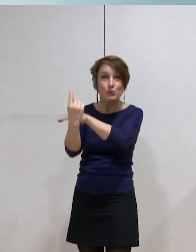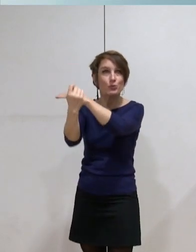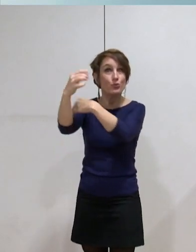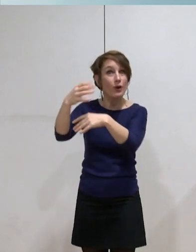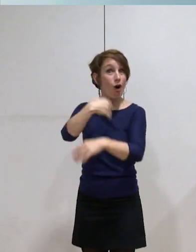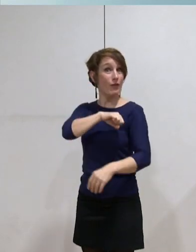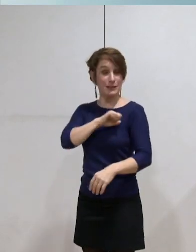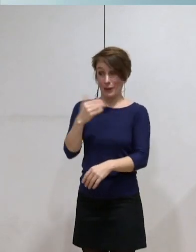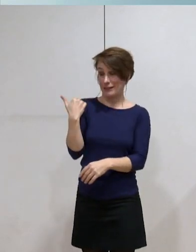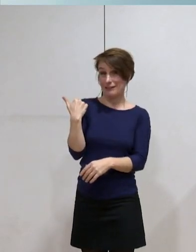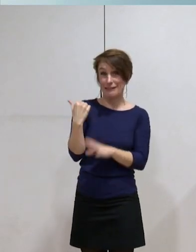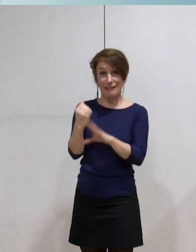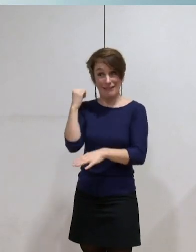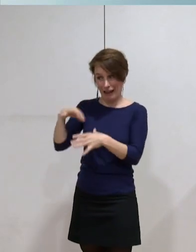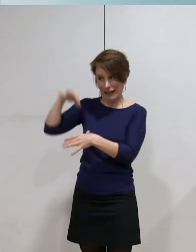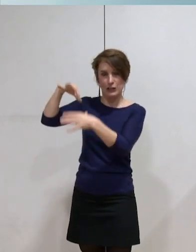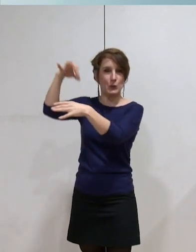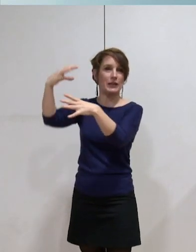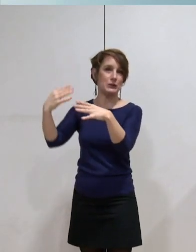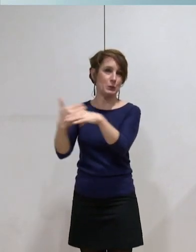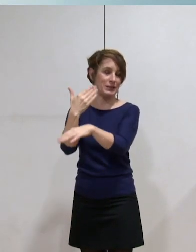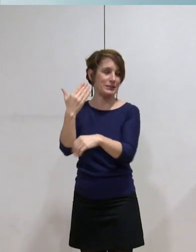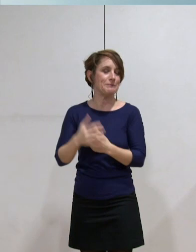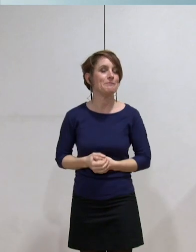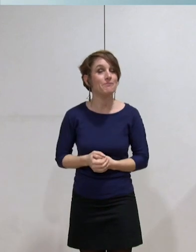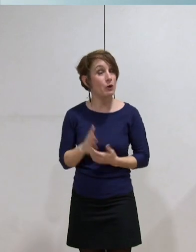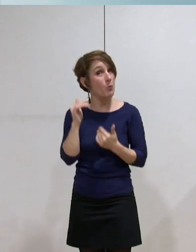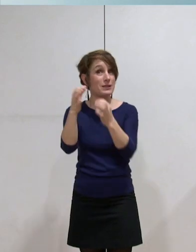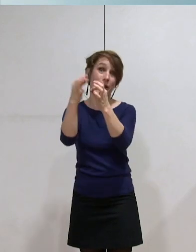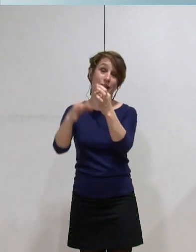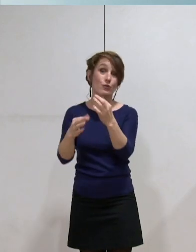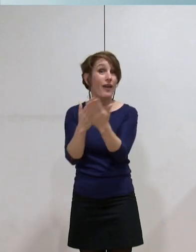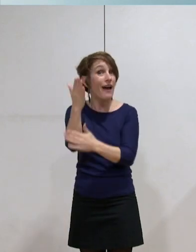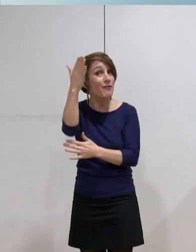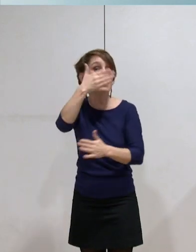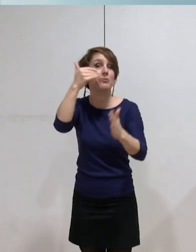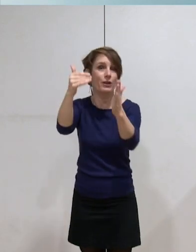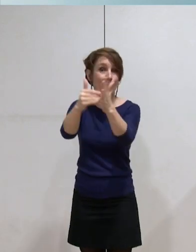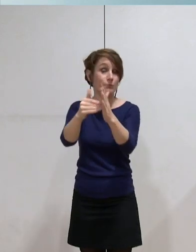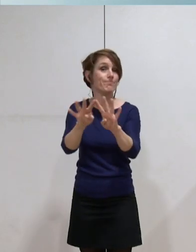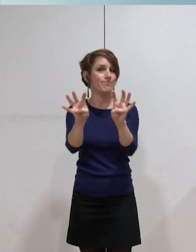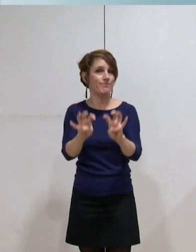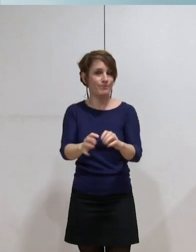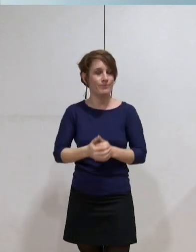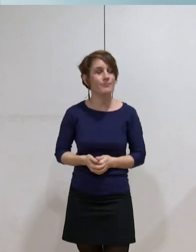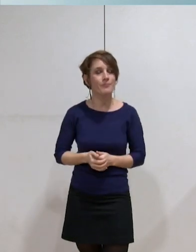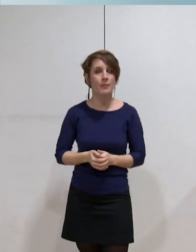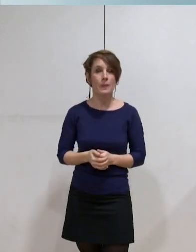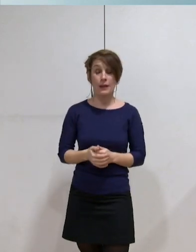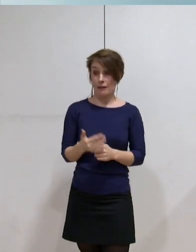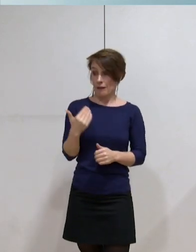sans doute un espoir pour un avenir meilleur enfin évidemment en 2015 et très